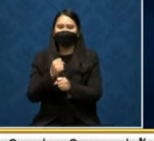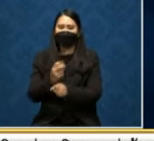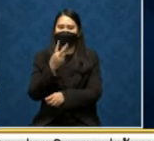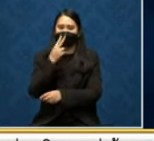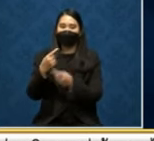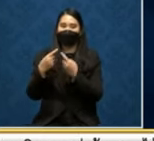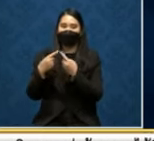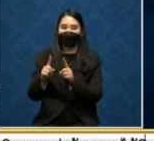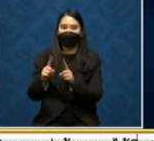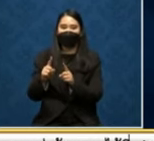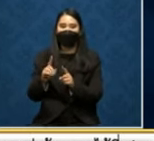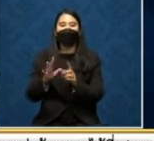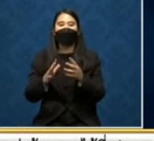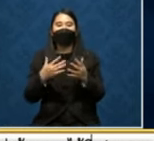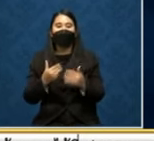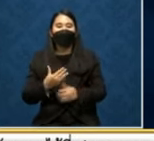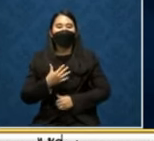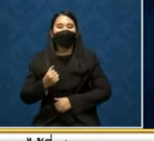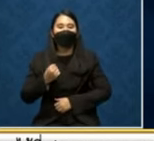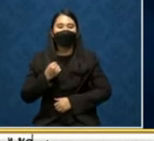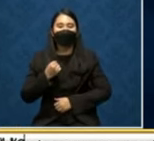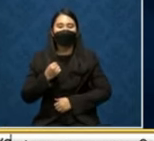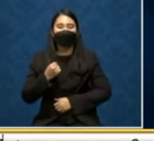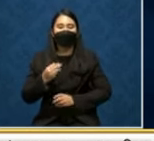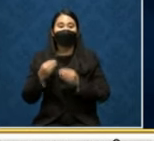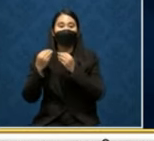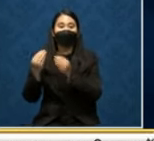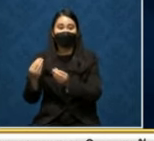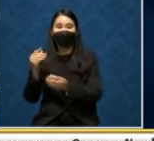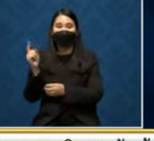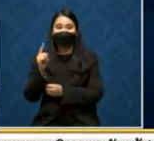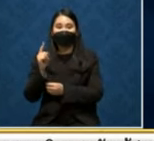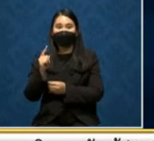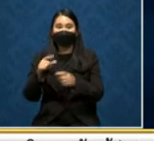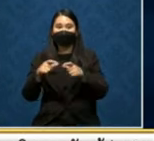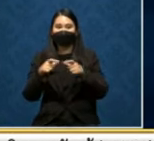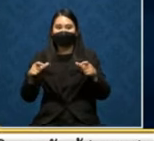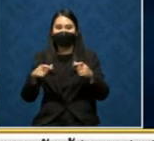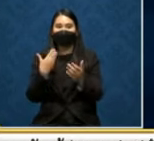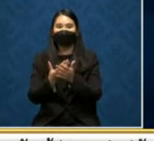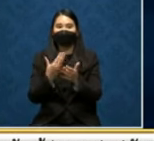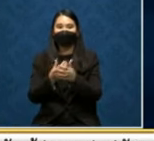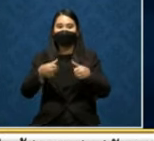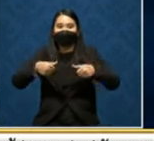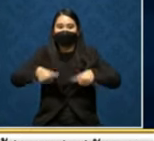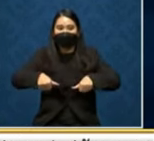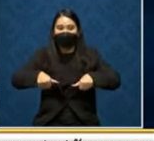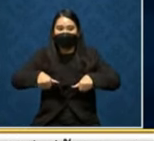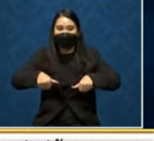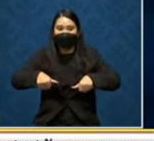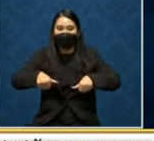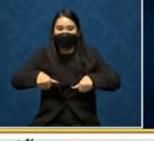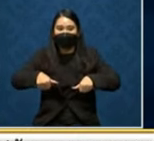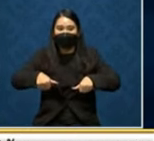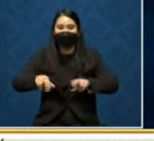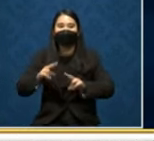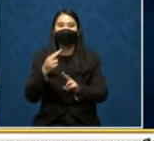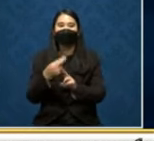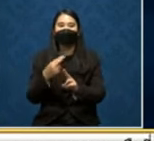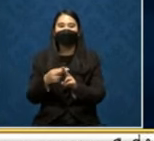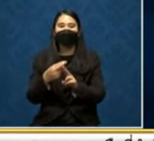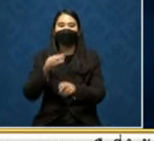พากลก็เลยเพิ่มความมั่นใจให้กับผู้รับเหมาโดยการเขียนเช็คจากโรงรับโรงรับจำนำชวนชมซึ่ง